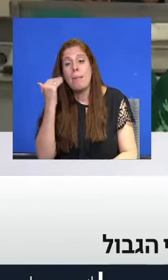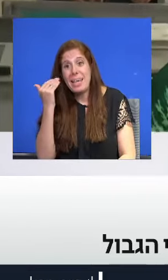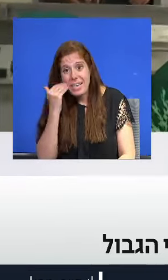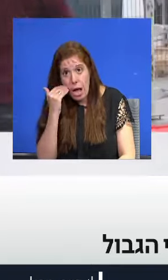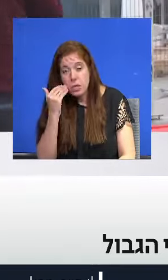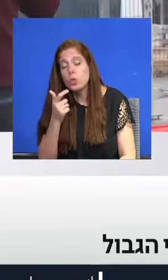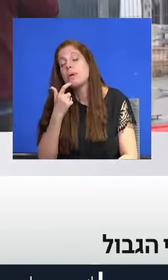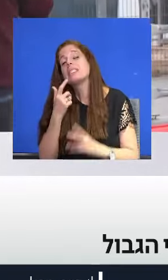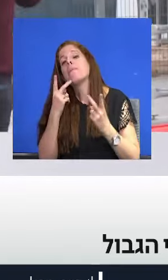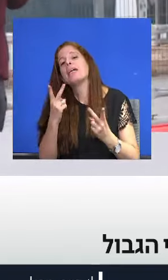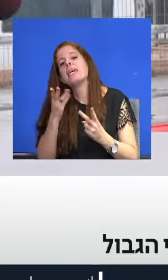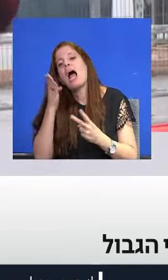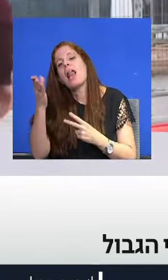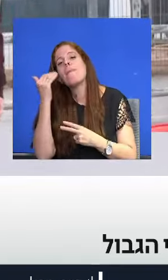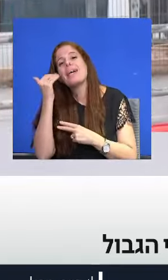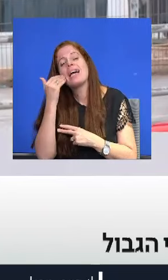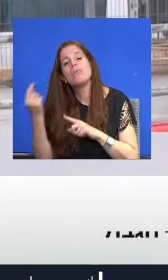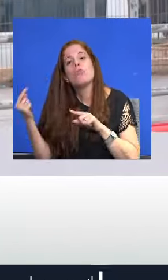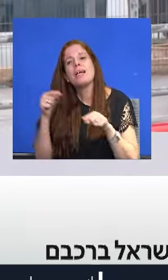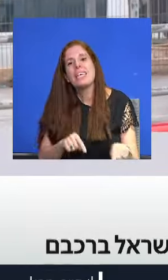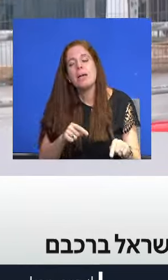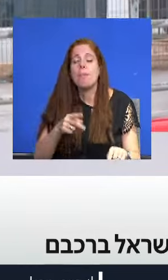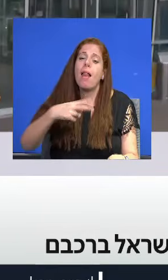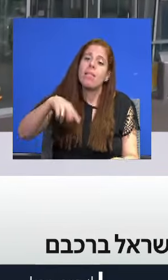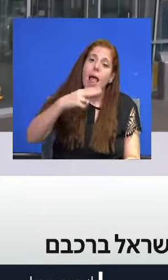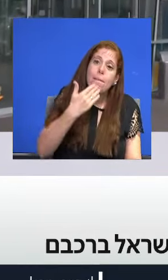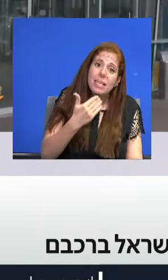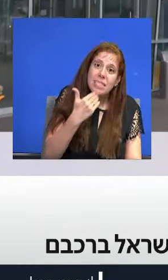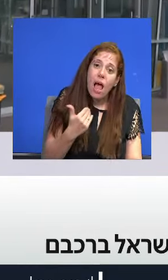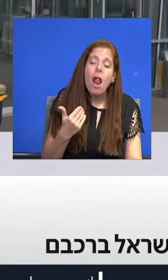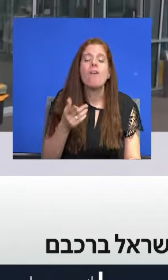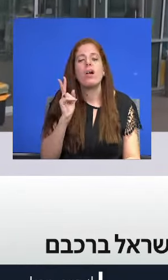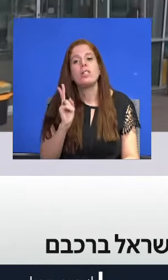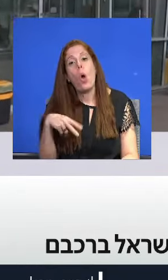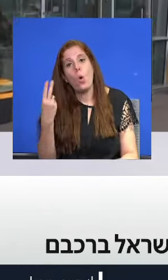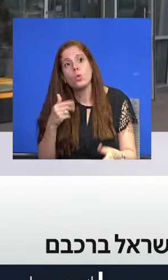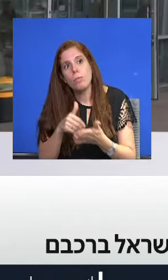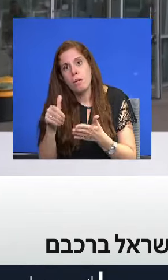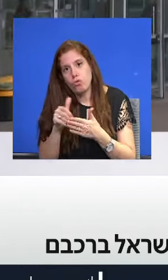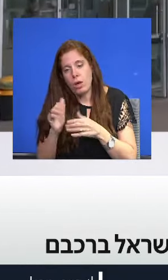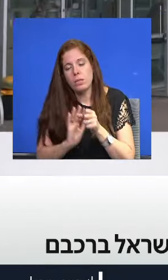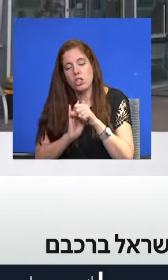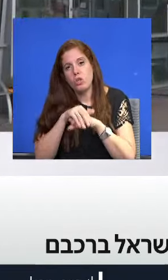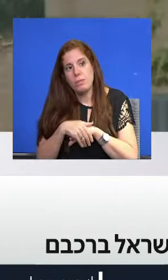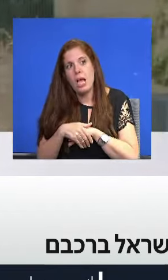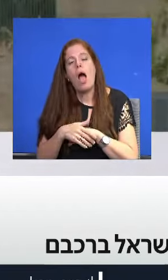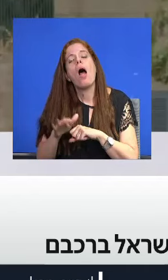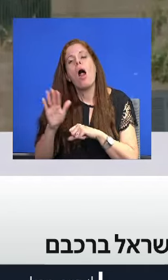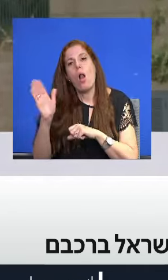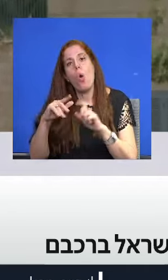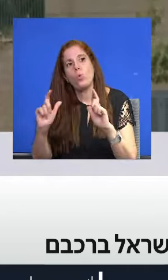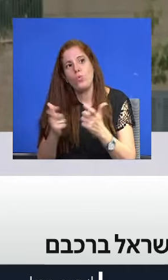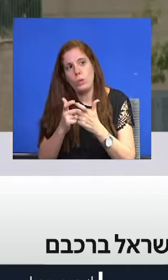זה בעיקר מוכוון לאמריקנים שמגיעים לטייל בישראל, אבל יכול להיות שבהמשך זה ישליך על עוד קבוצות